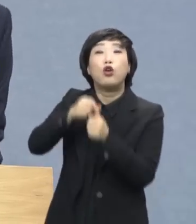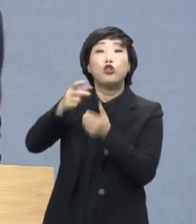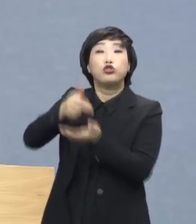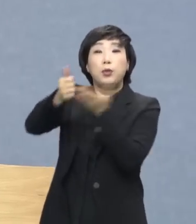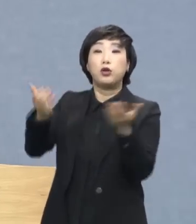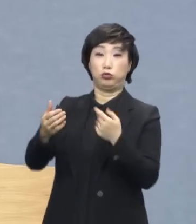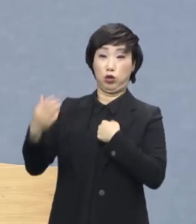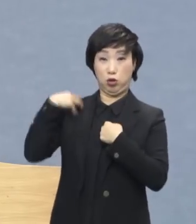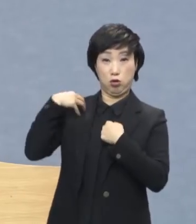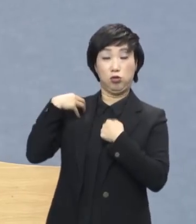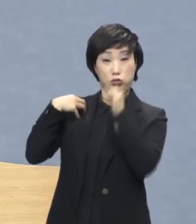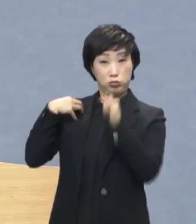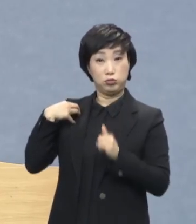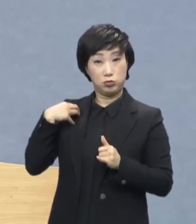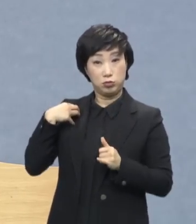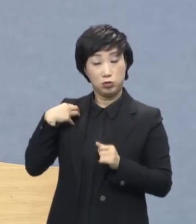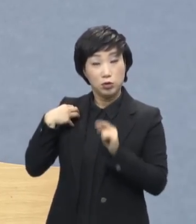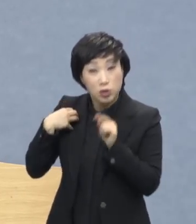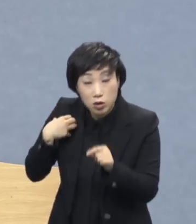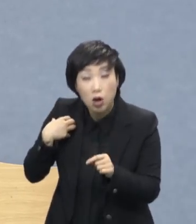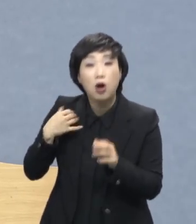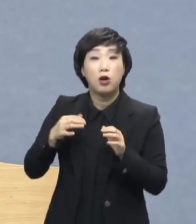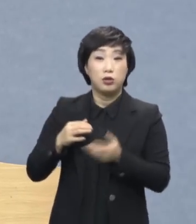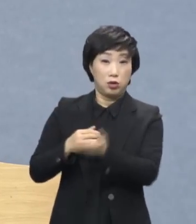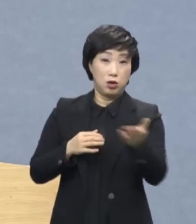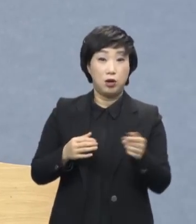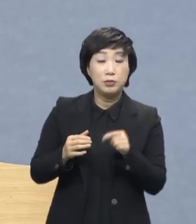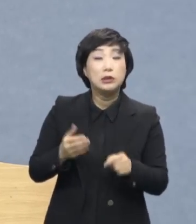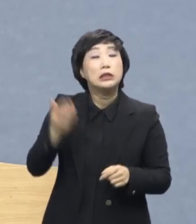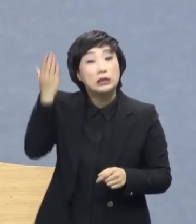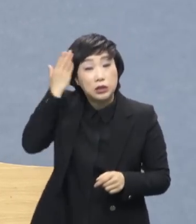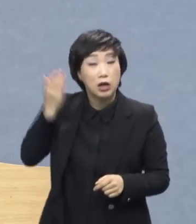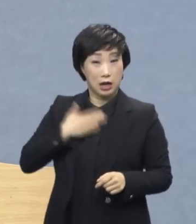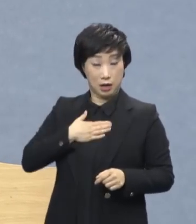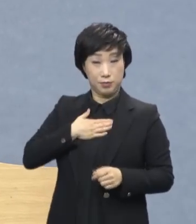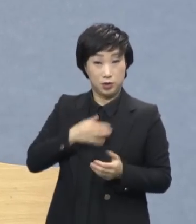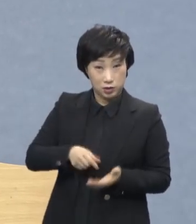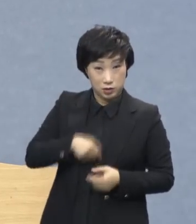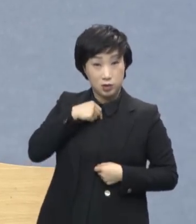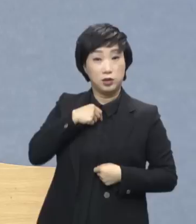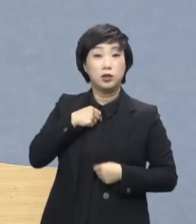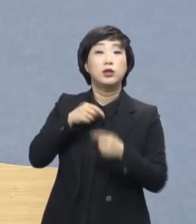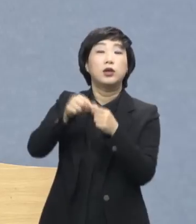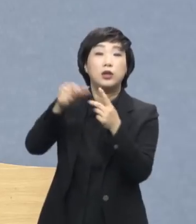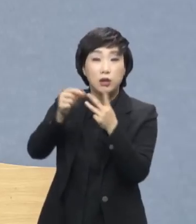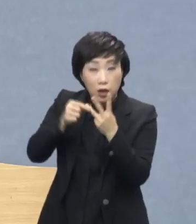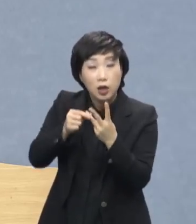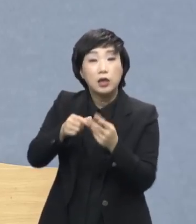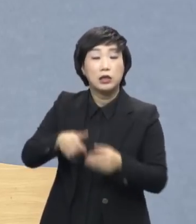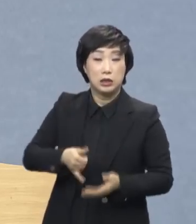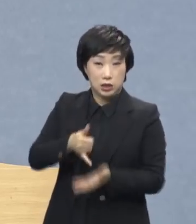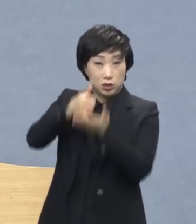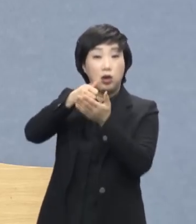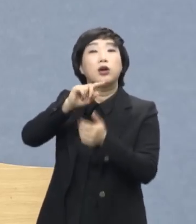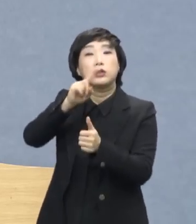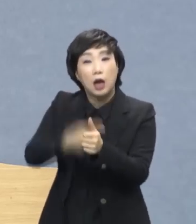된다. 이건 인간이 지중의 인격적인 자발적인 행동이라 이